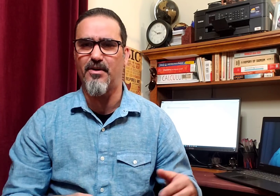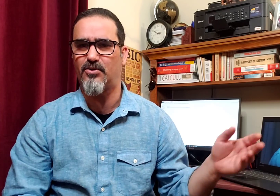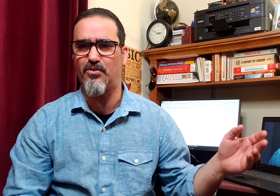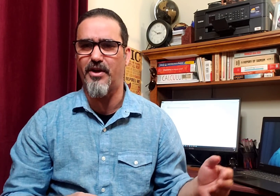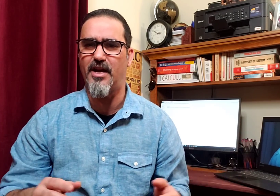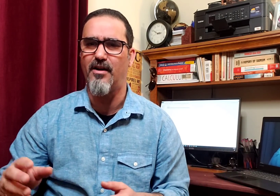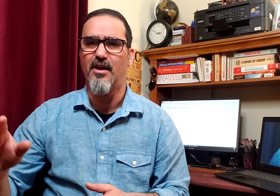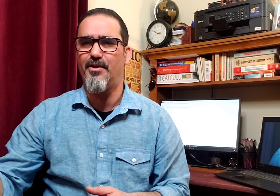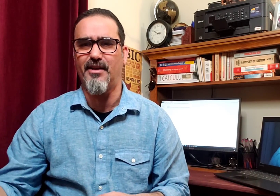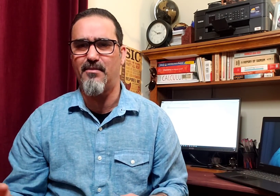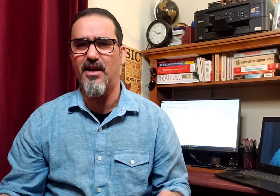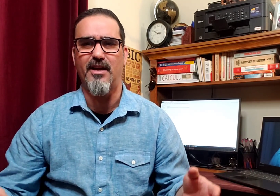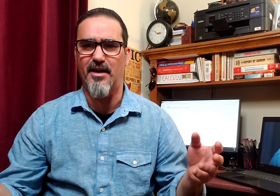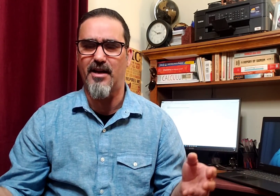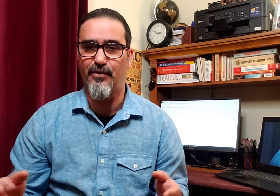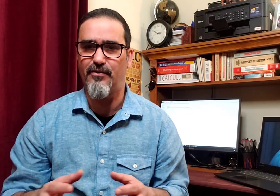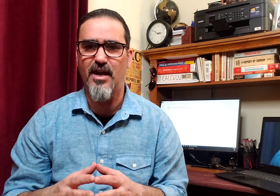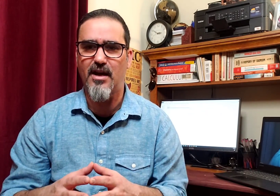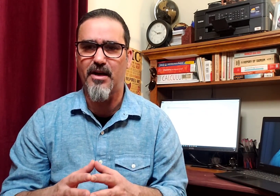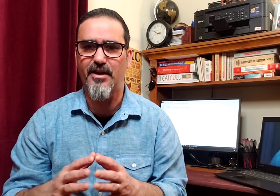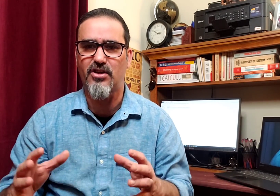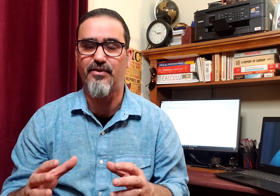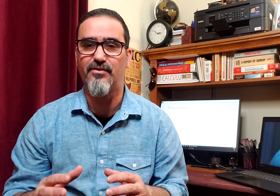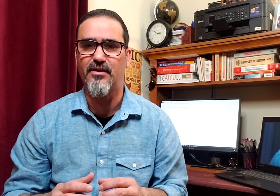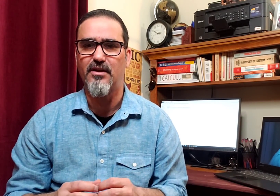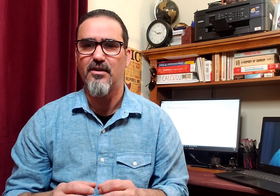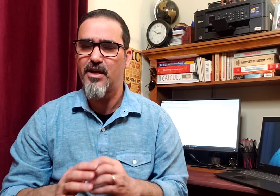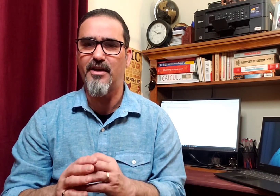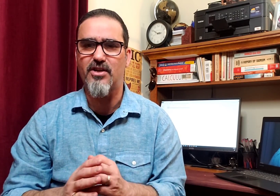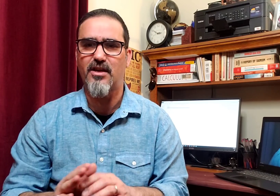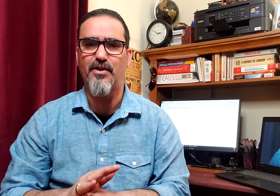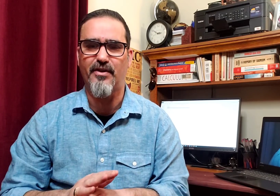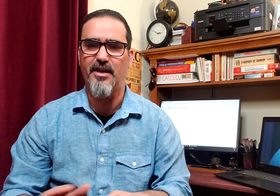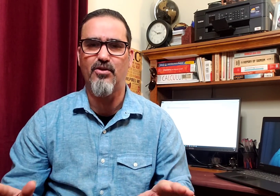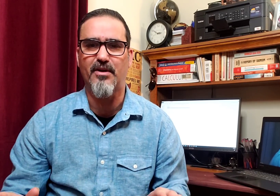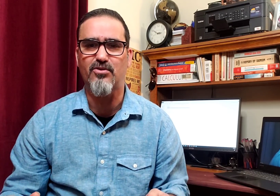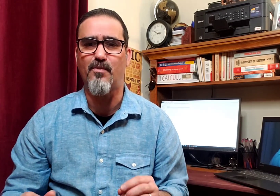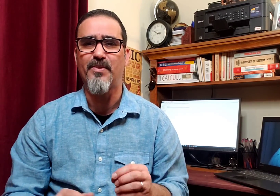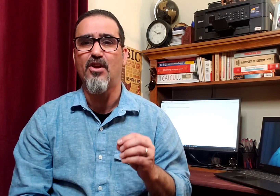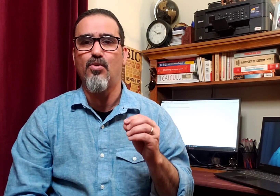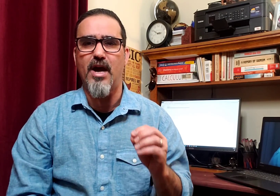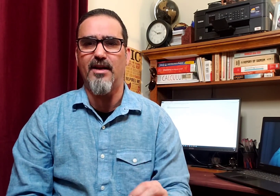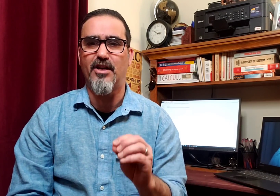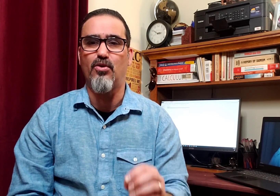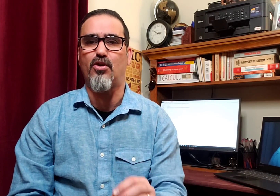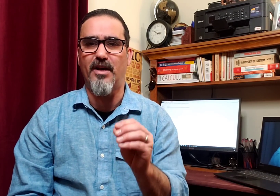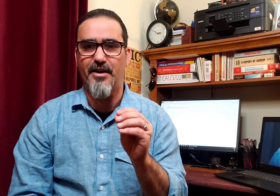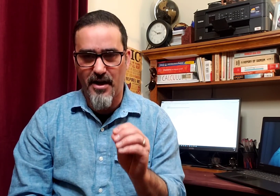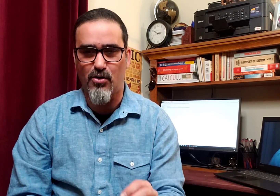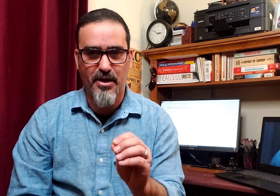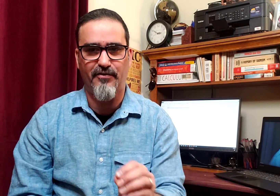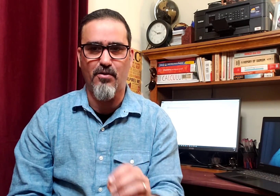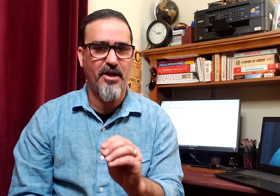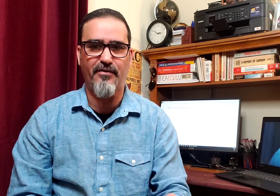ها هما عندهم هذوك جمهورية وحنا عندنا ملكية راه كيف كيف. لا لا، ما كايناش كيف كيف، كايناش هاد كيف كيف، غير حيدوها من راسكم. وكاع اللي تيقول لكم